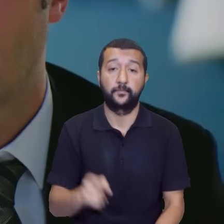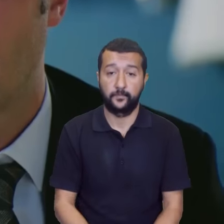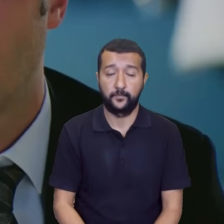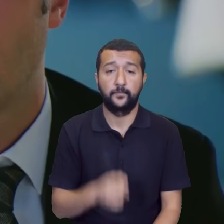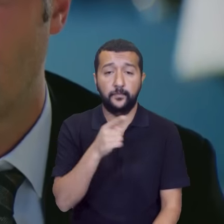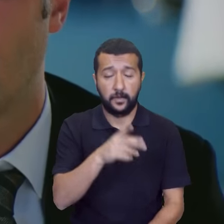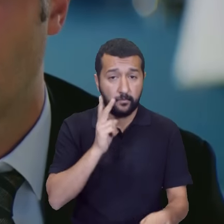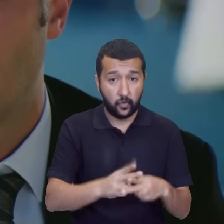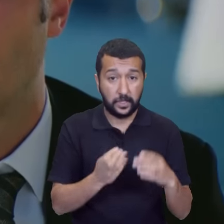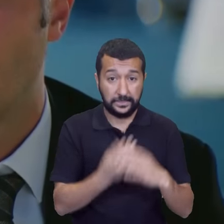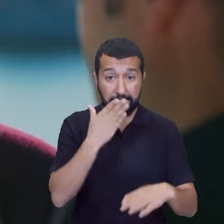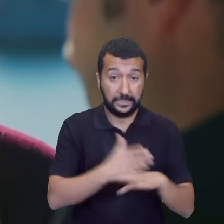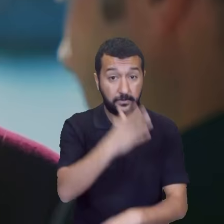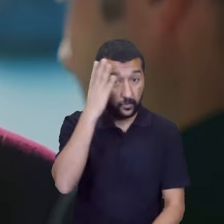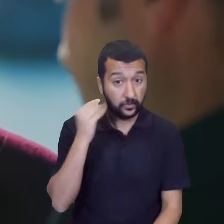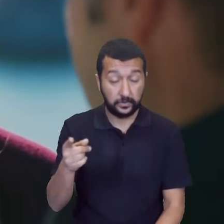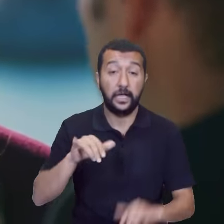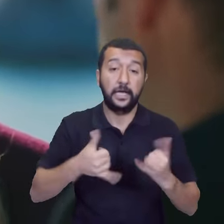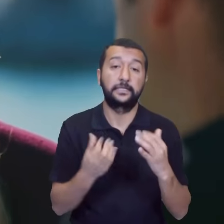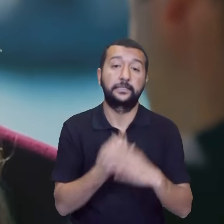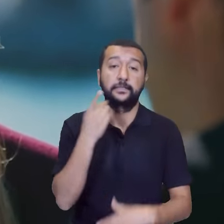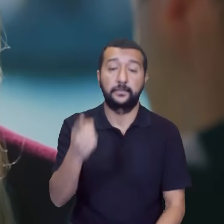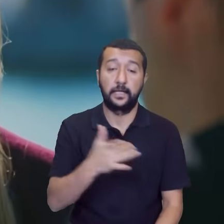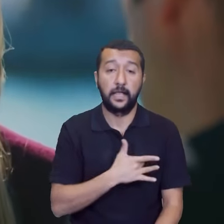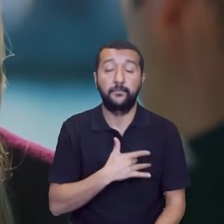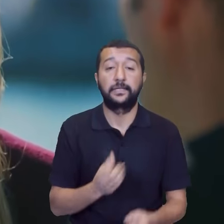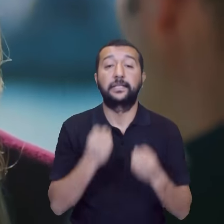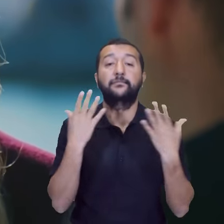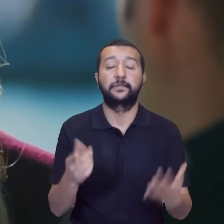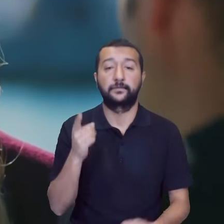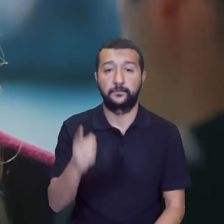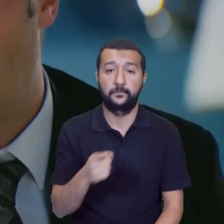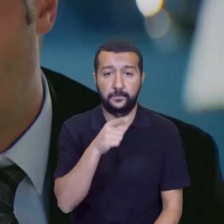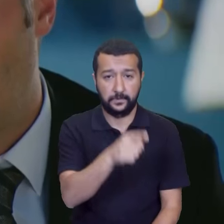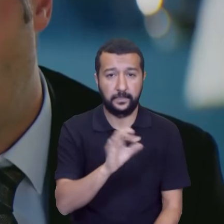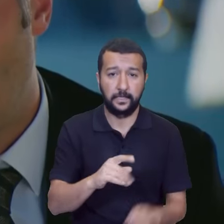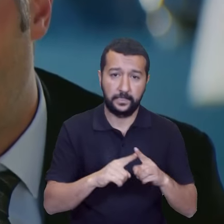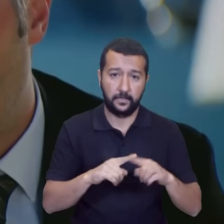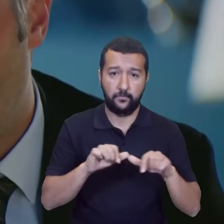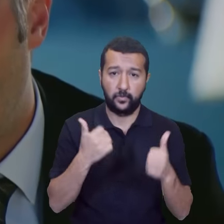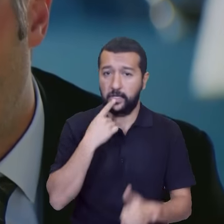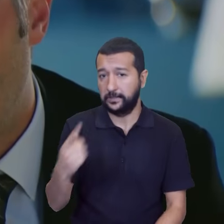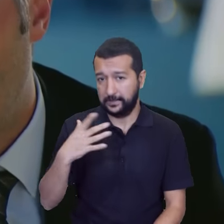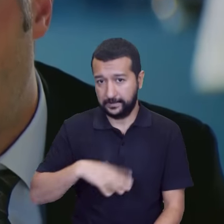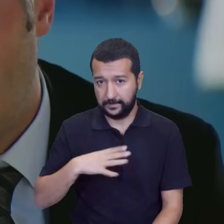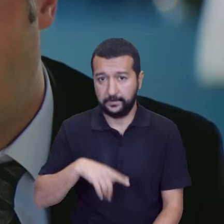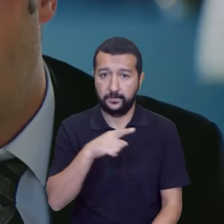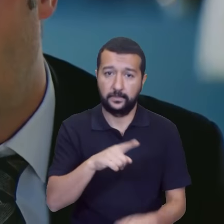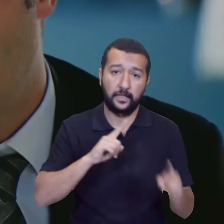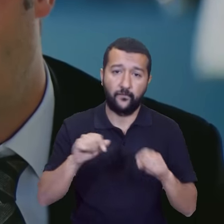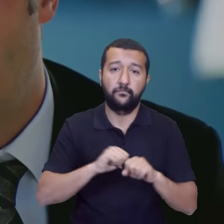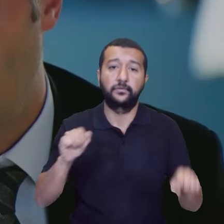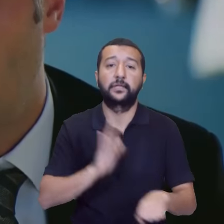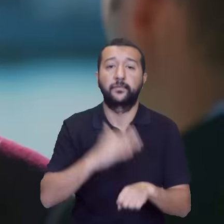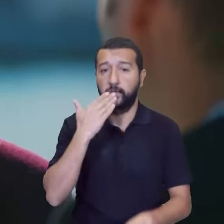hastaneden. Birden böyle gerçekleri öğrenirse yıkılır. Kalbi dayanmaz. Sen de Tarık'a boşanmak istediğini, davayı